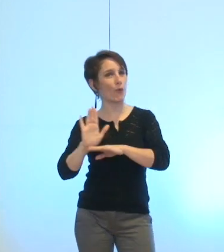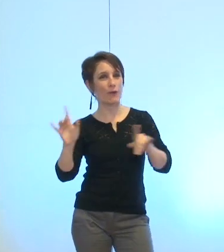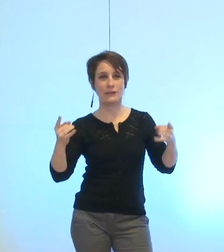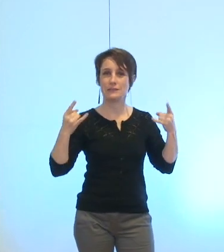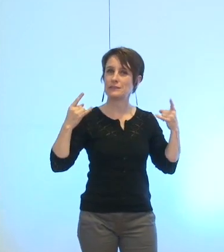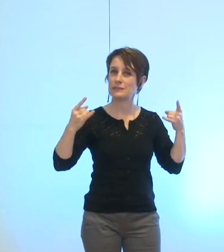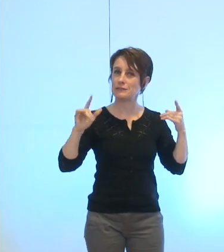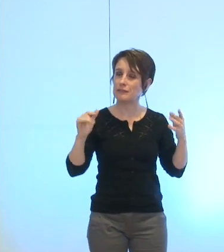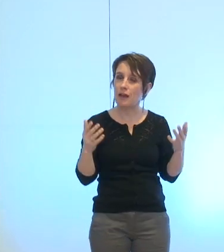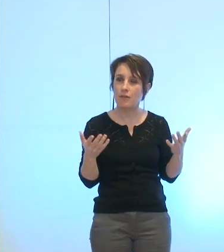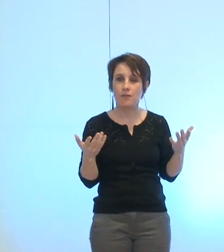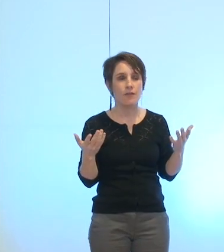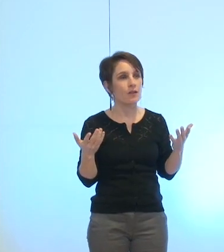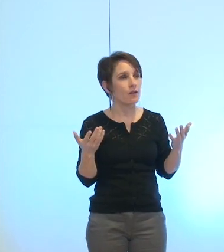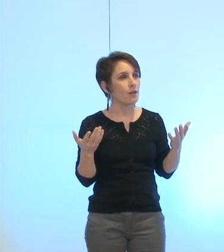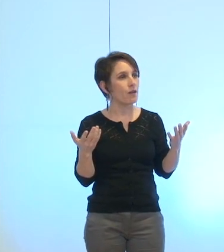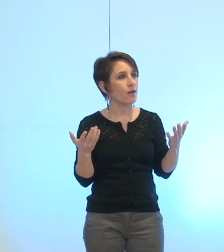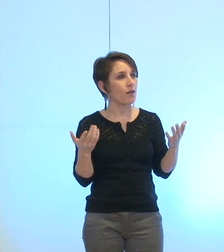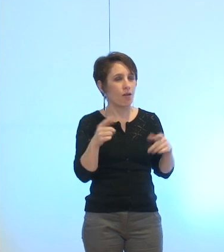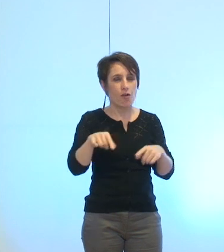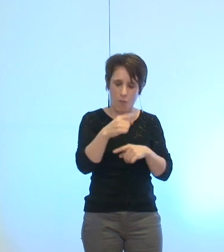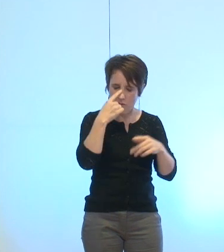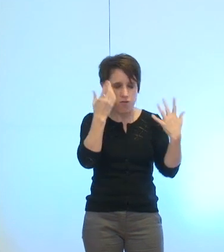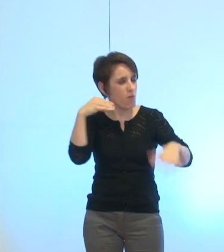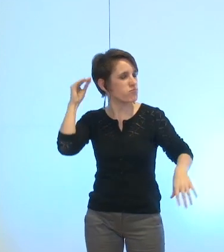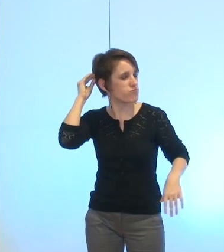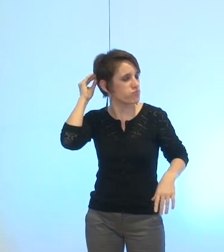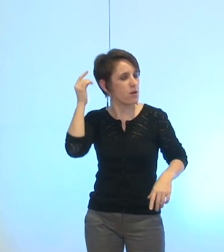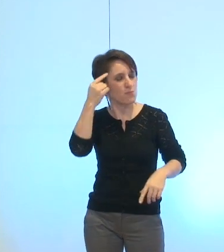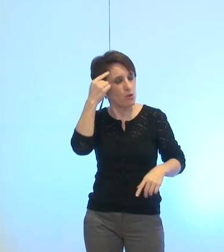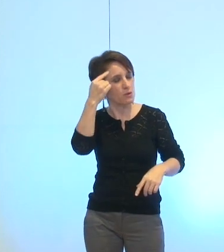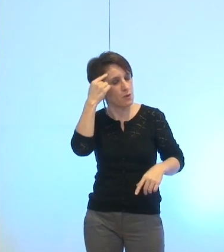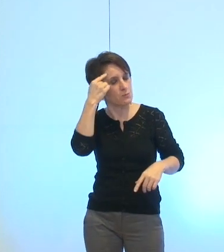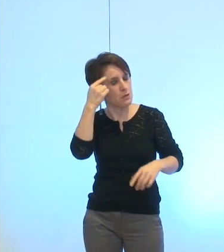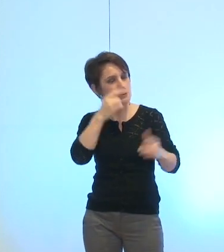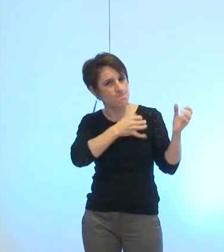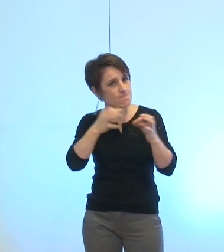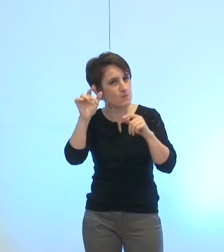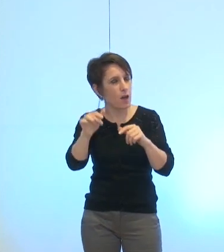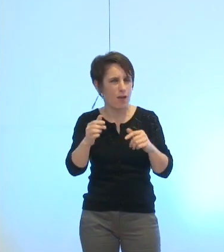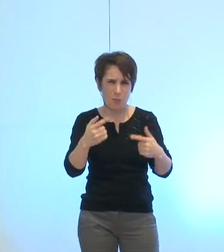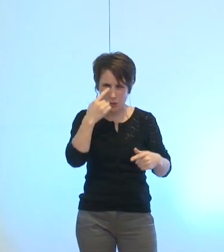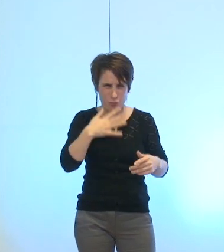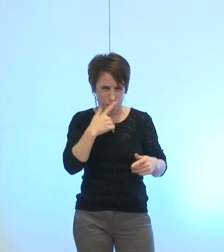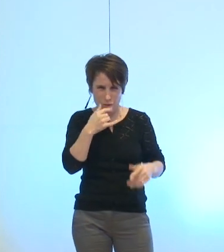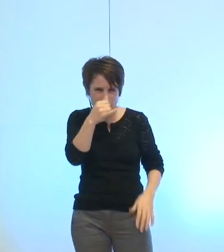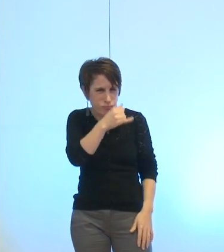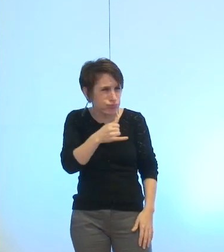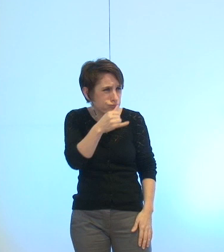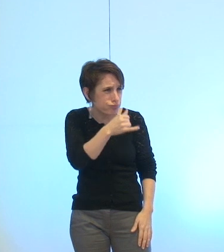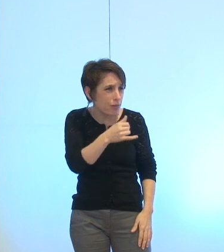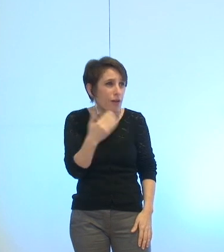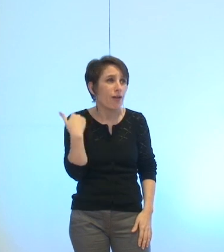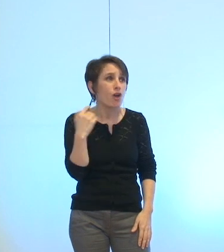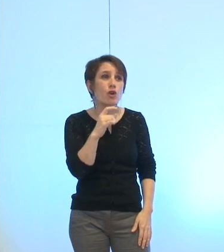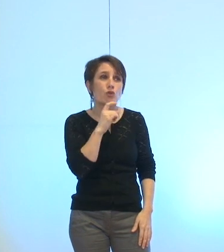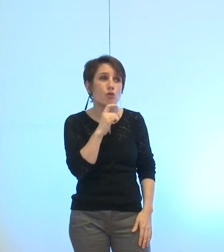reviendra vous étiez attentif à ces questions là mais ça n'a pas de sens je constate que tout à l'heure vous nous reprochiez